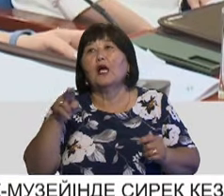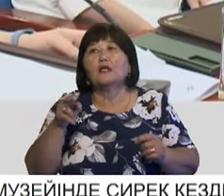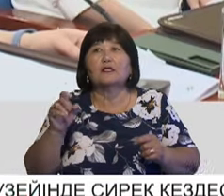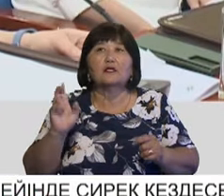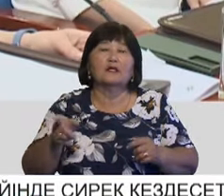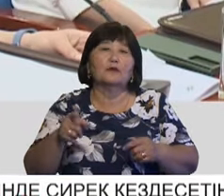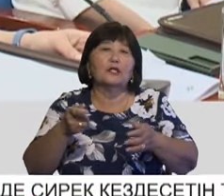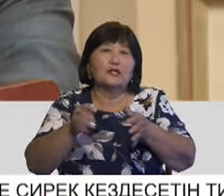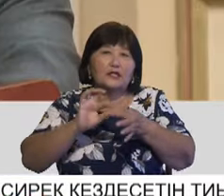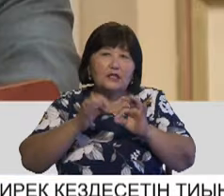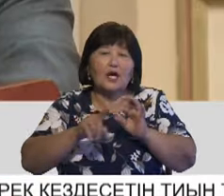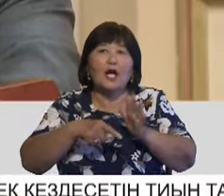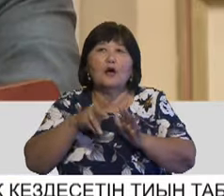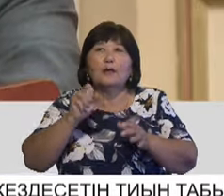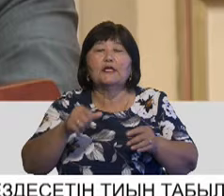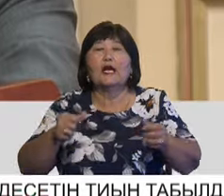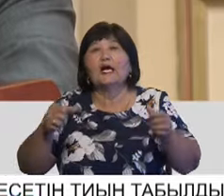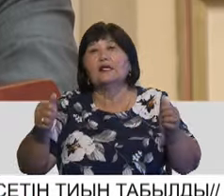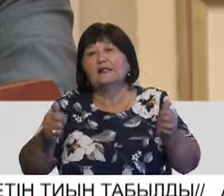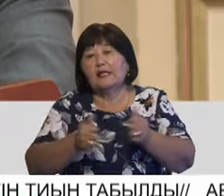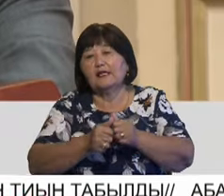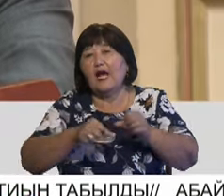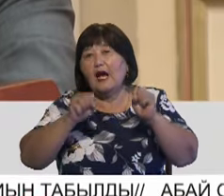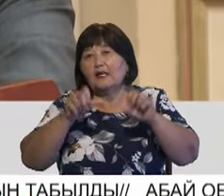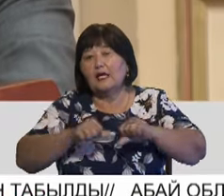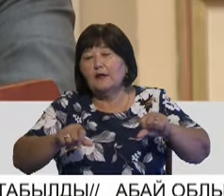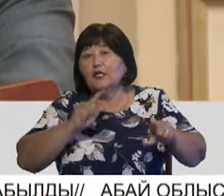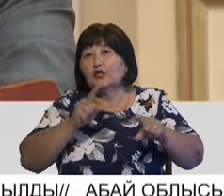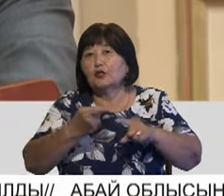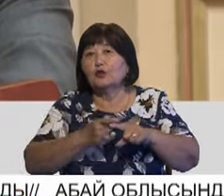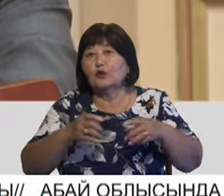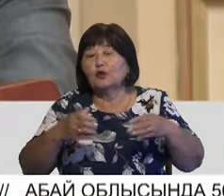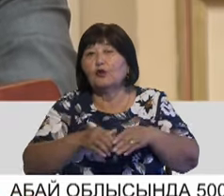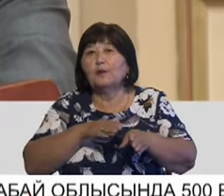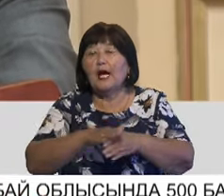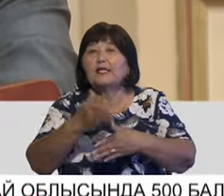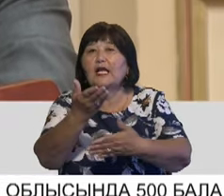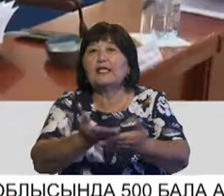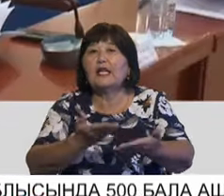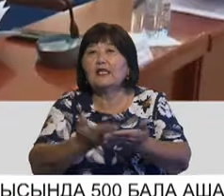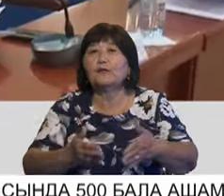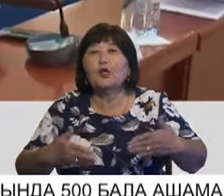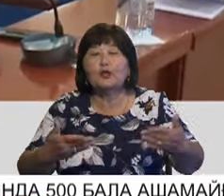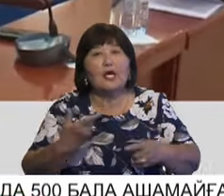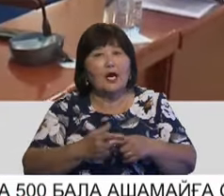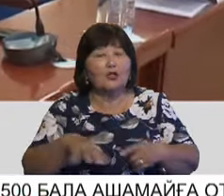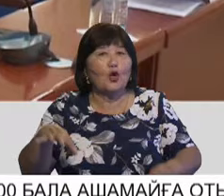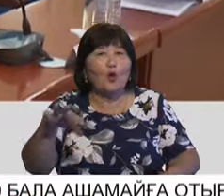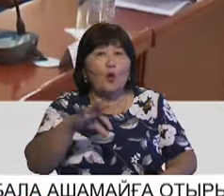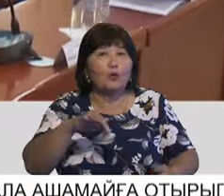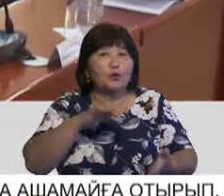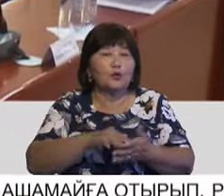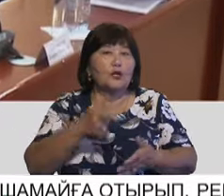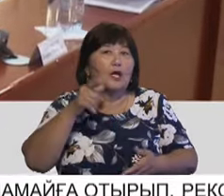зерделеу мақсатында қалалық мәслихат жанынан арнайы комиссия құрылған. Жиында сол топтың анықтаған дәлелдемелері ұсынылды. Әсіресе облыс